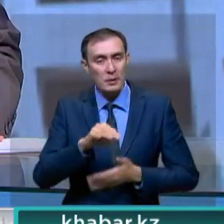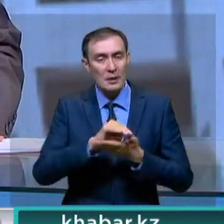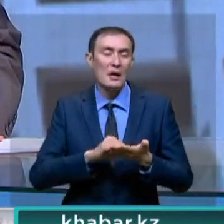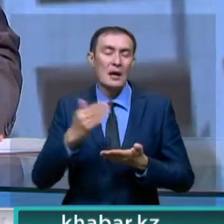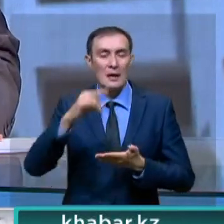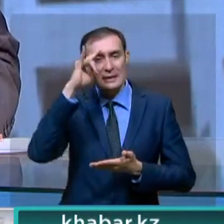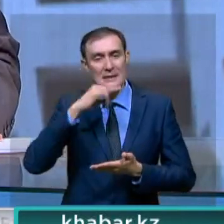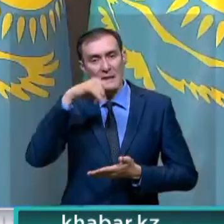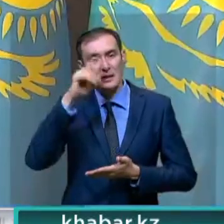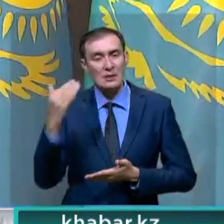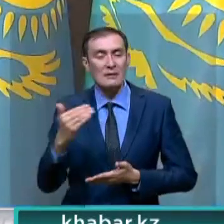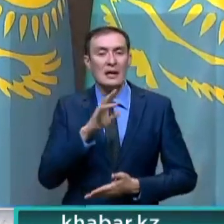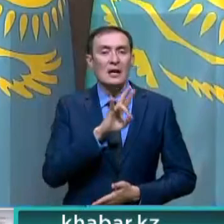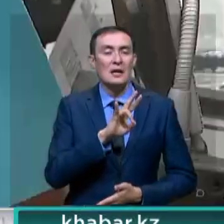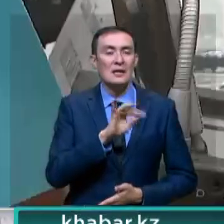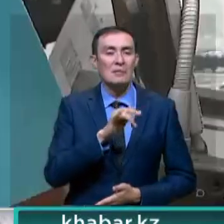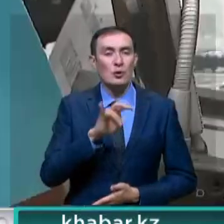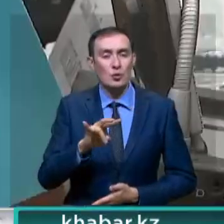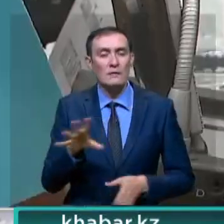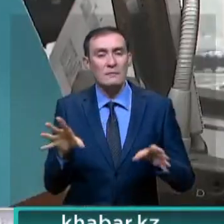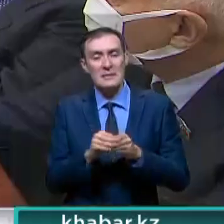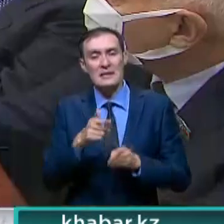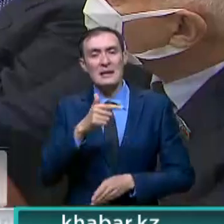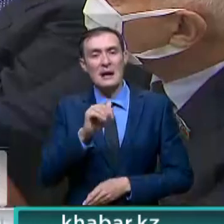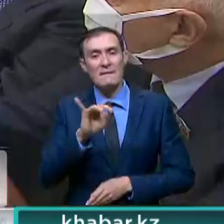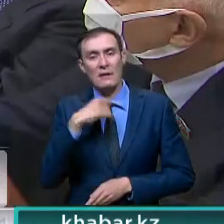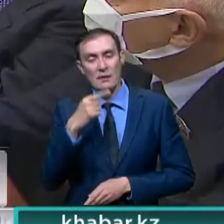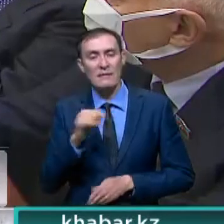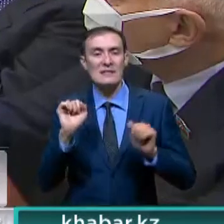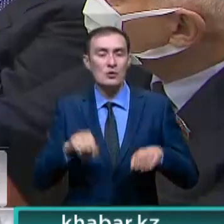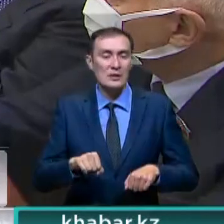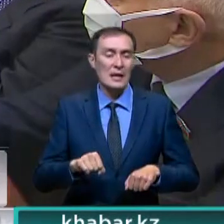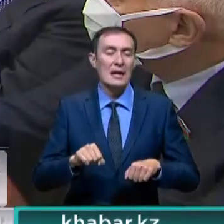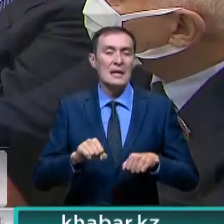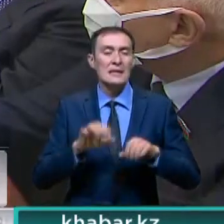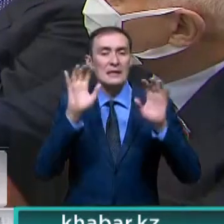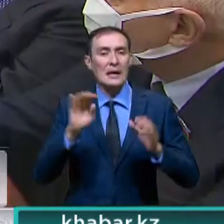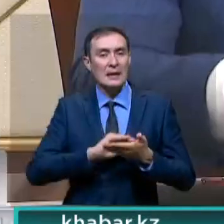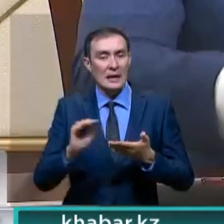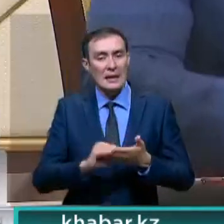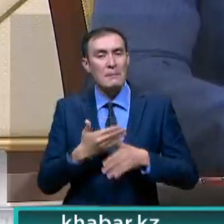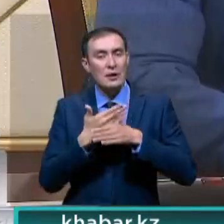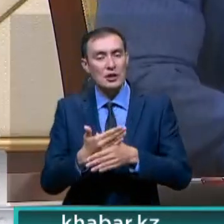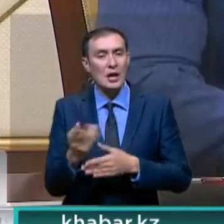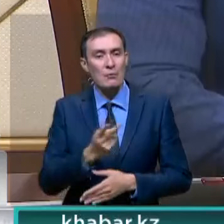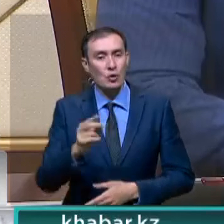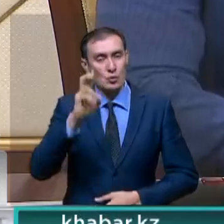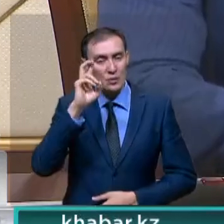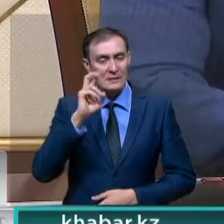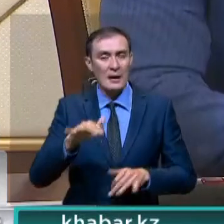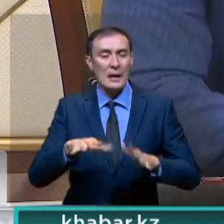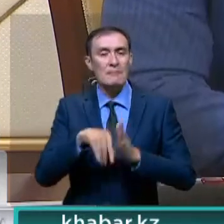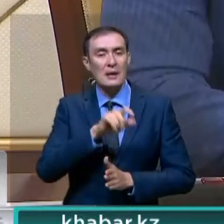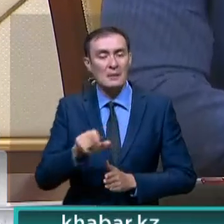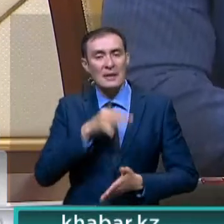Казахстаном и Азербайджаном. Нурлан Нигматуллин и Сагиба Гафарова отметили большие возможности для законодательной поддержки договоренностей двух стран.